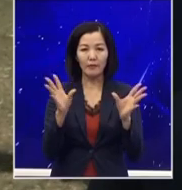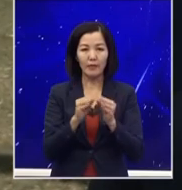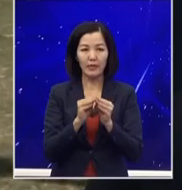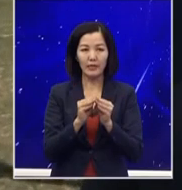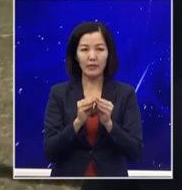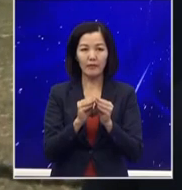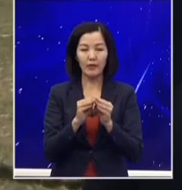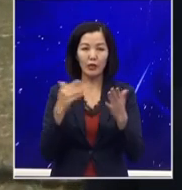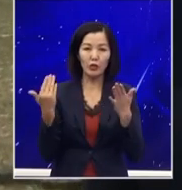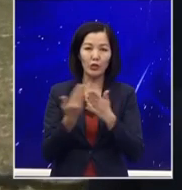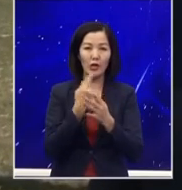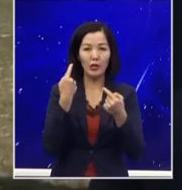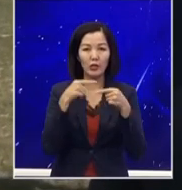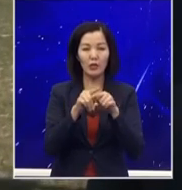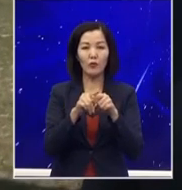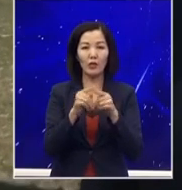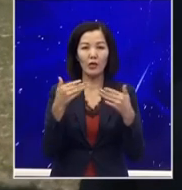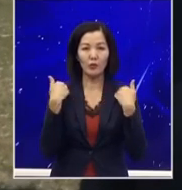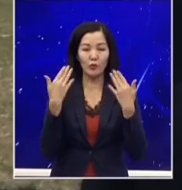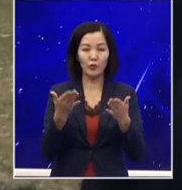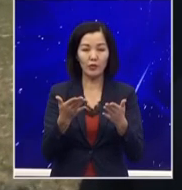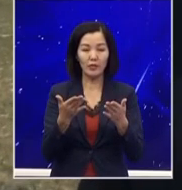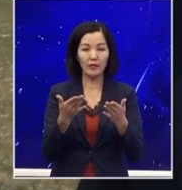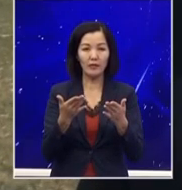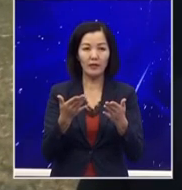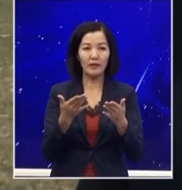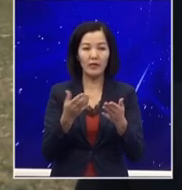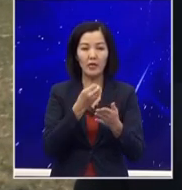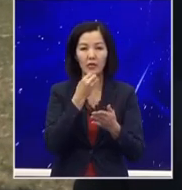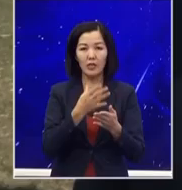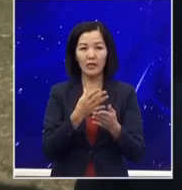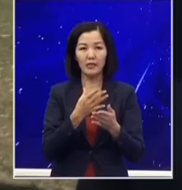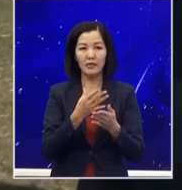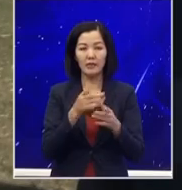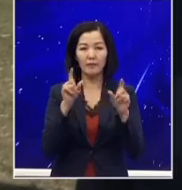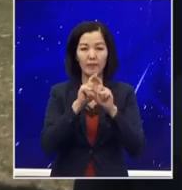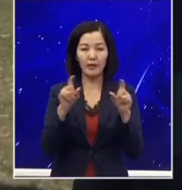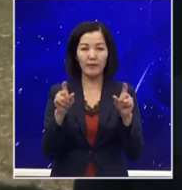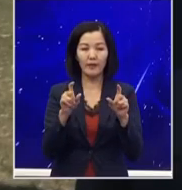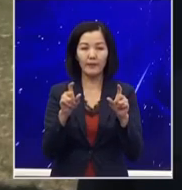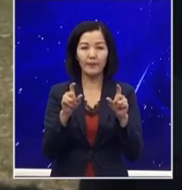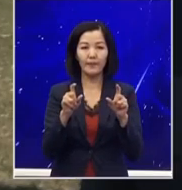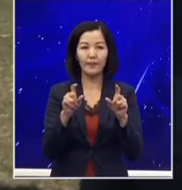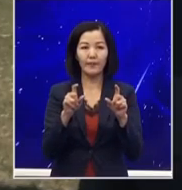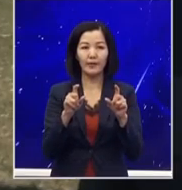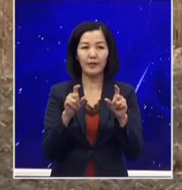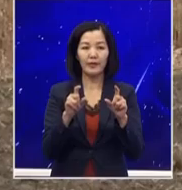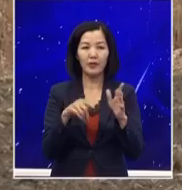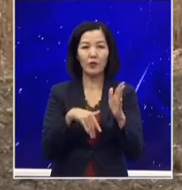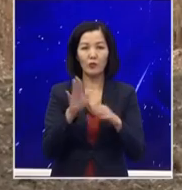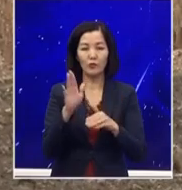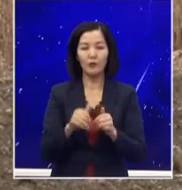технологияларды, жаңа технологияларды көрсететін бір жақсы мекеме, өнегелі мекеме деп айтуға